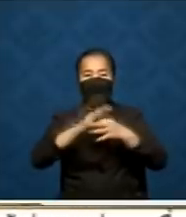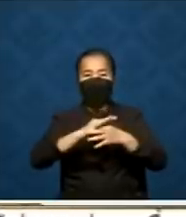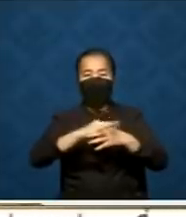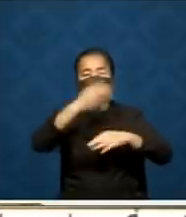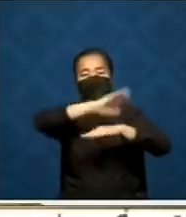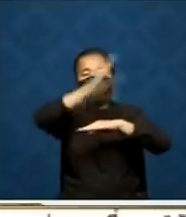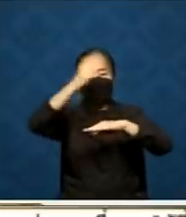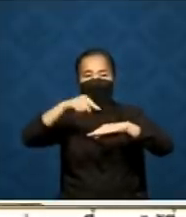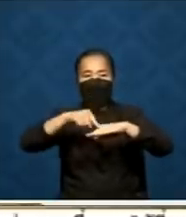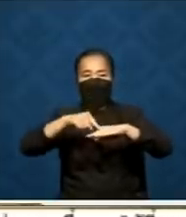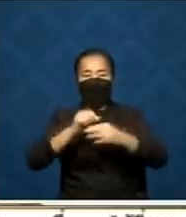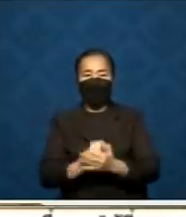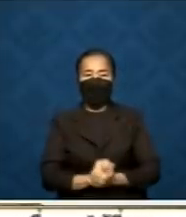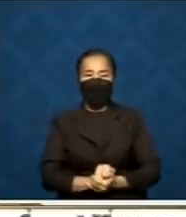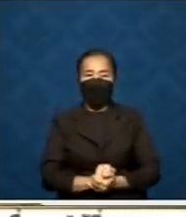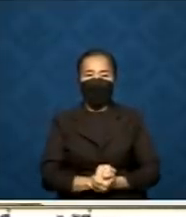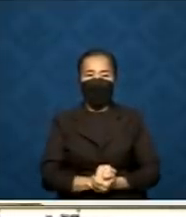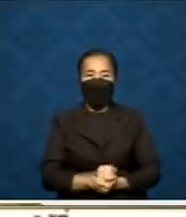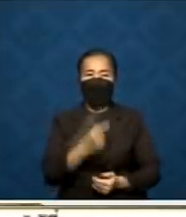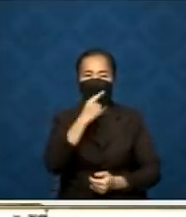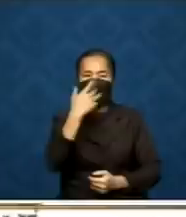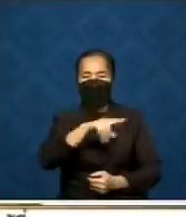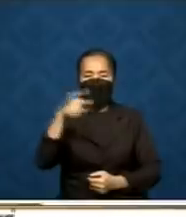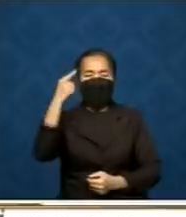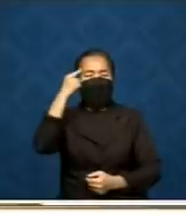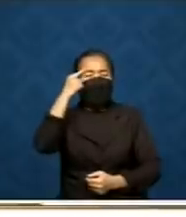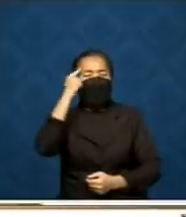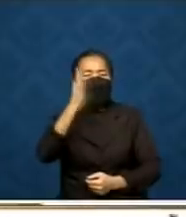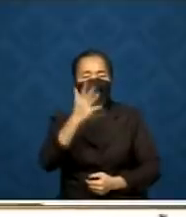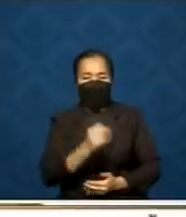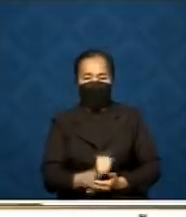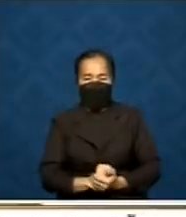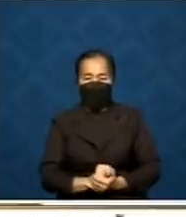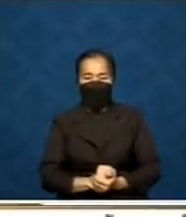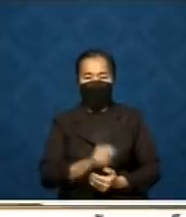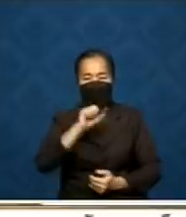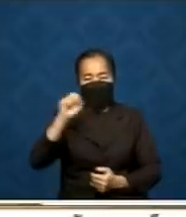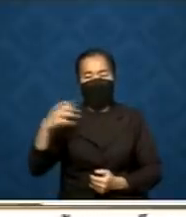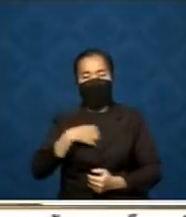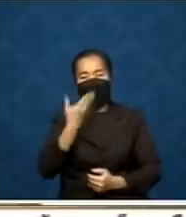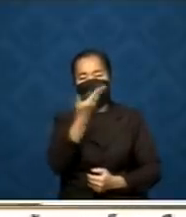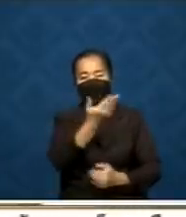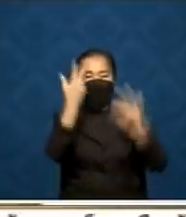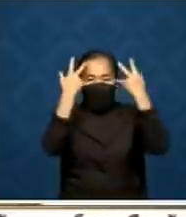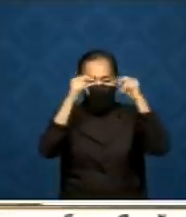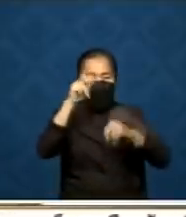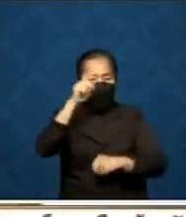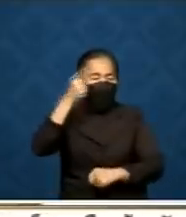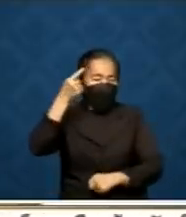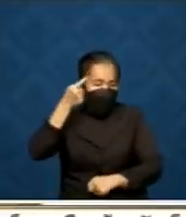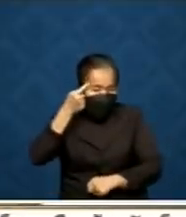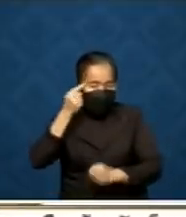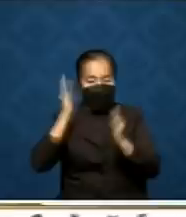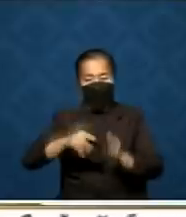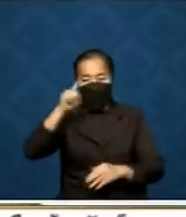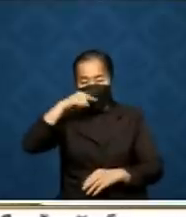คุณกมลศักดิ์เขาไม่ได้คิดอื่นไกลหรอกครับแต่เขาอยากให้นายกรู้อยากให้โลกรู้อยากให้คนไทยรู้